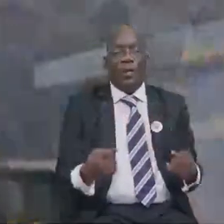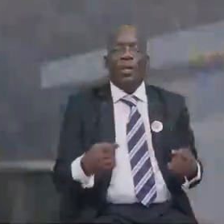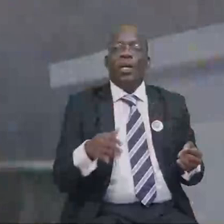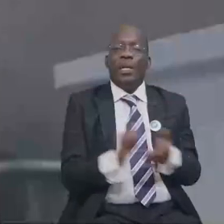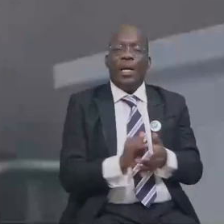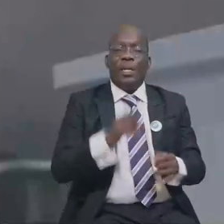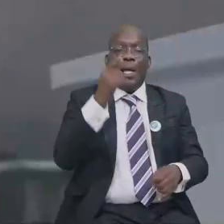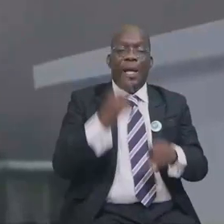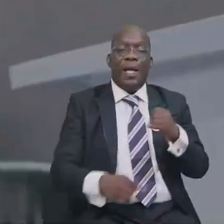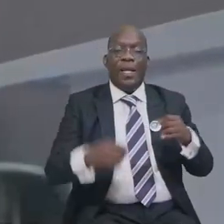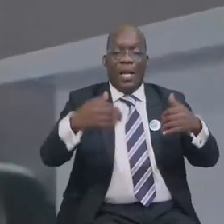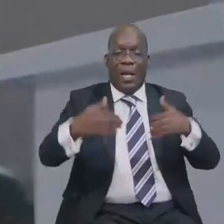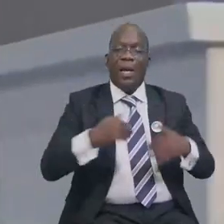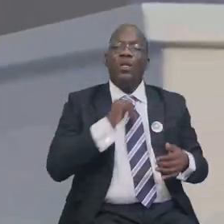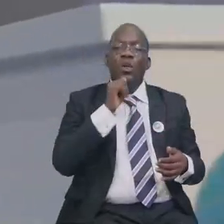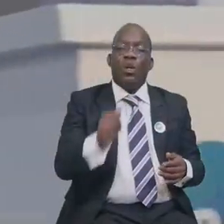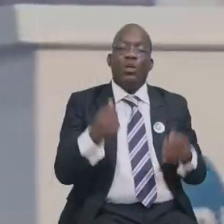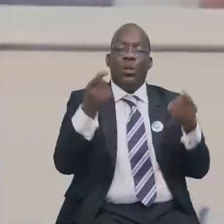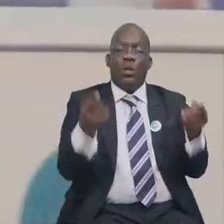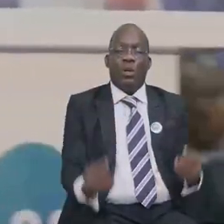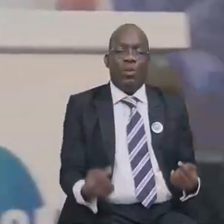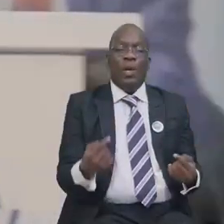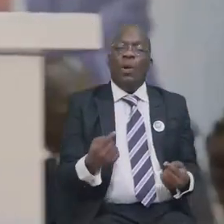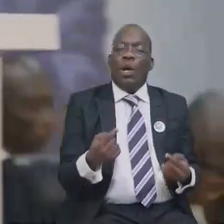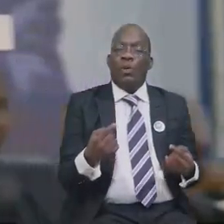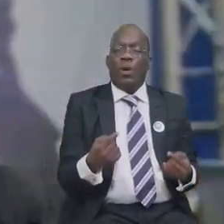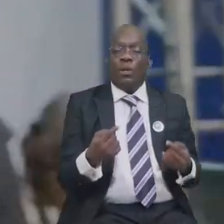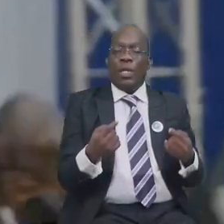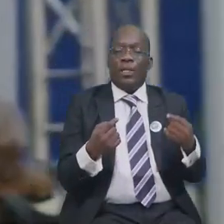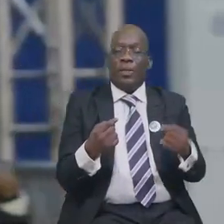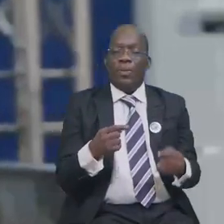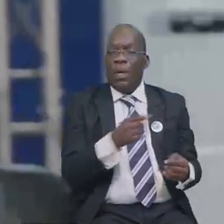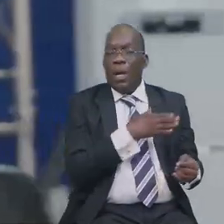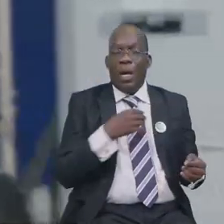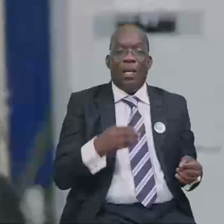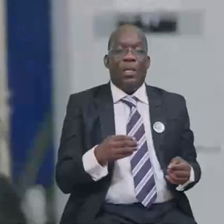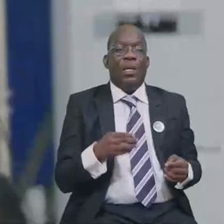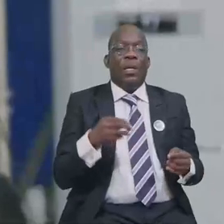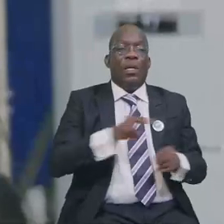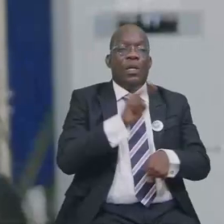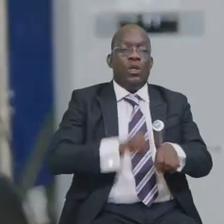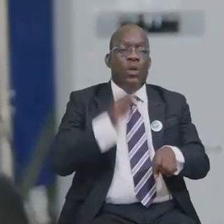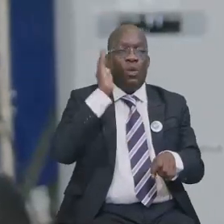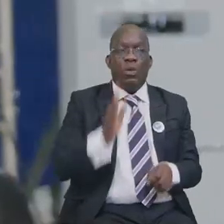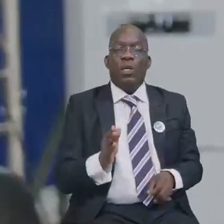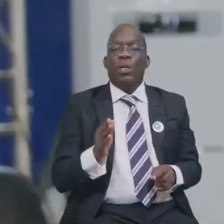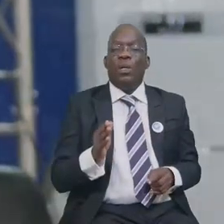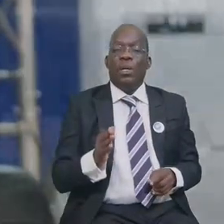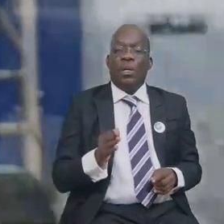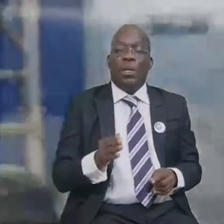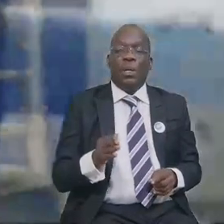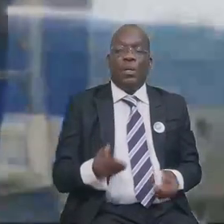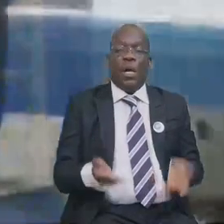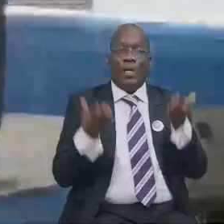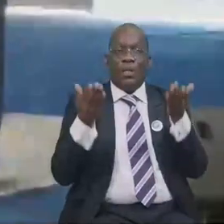venue. Verset 7, il dit, une nation s'élèvera contre une nation. Tel